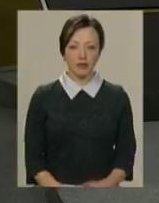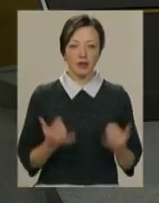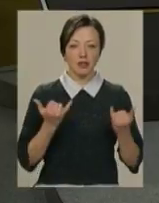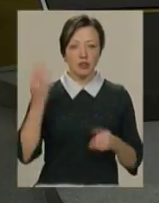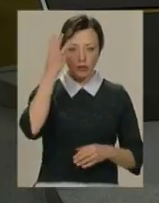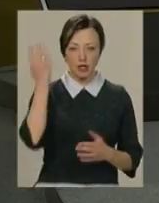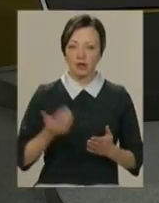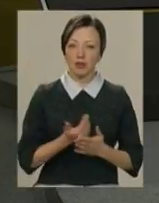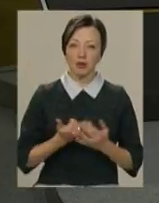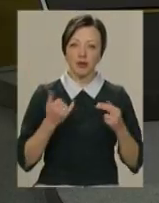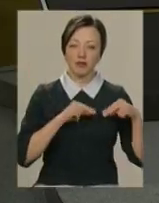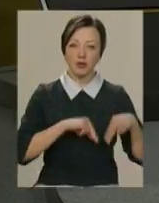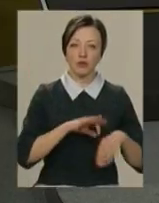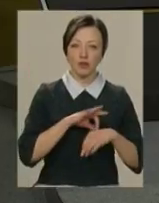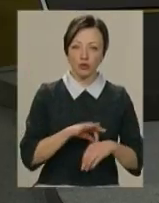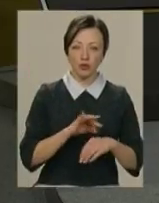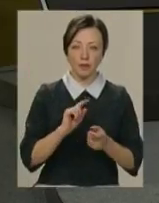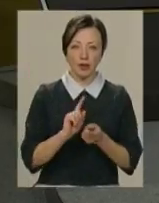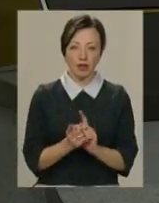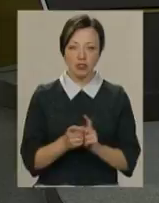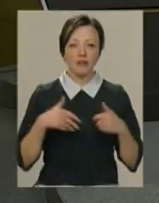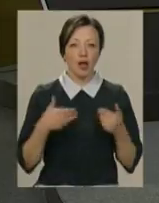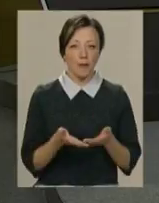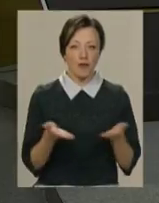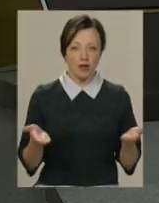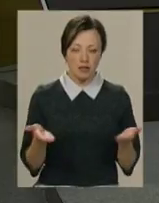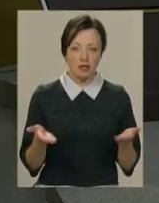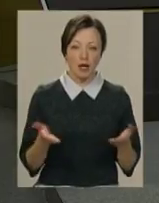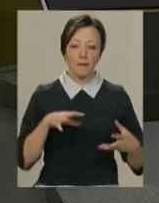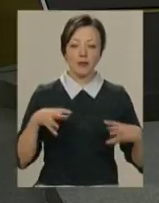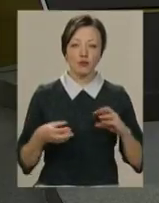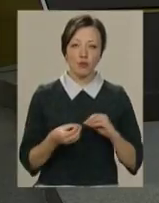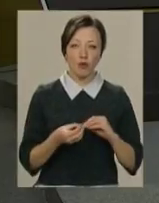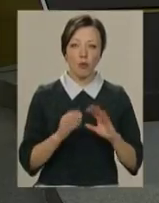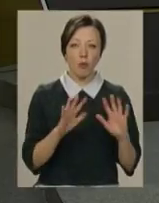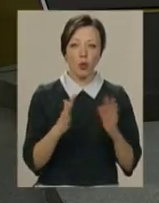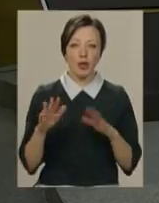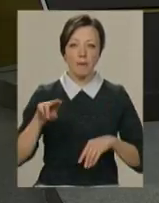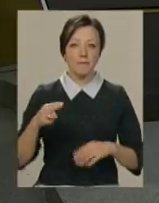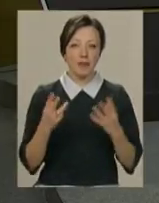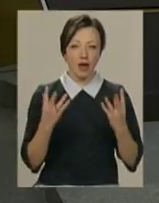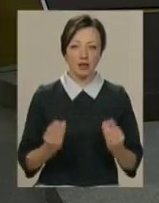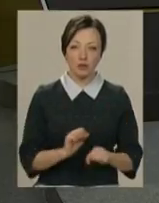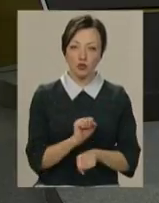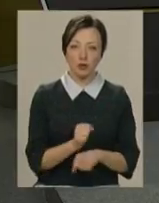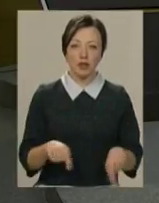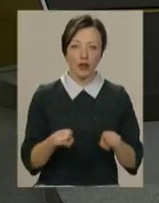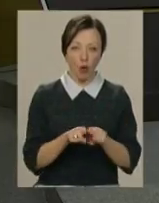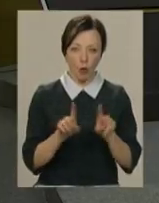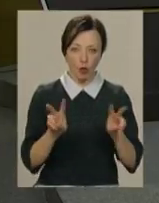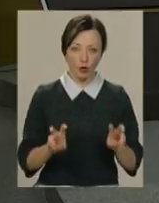На часі «Подільська панорама» у студії Олена Каміняш і Ольга Рибак. Вітаємо. Підсумовуємо події п'ятниці. Призупинимось на